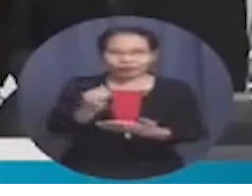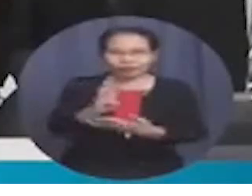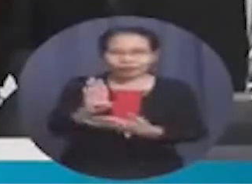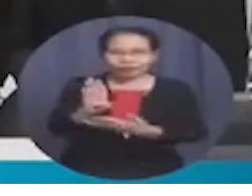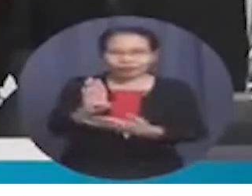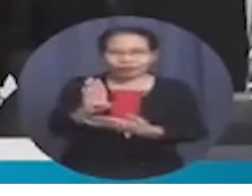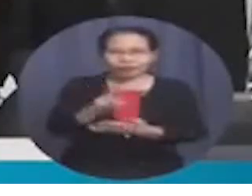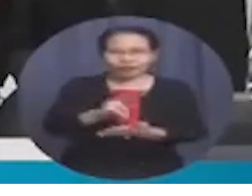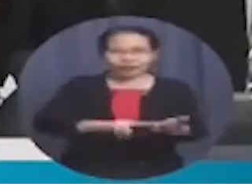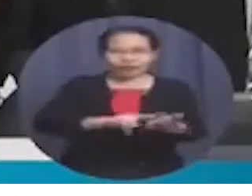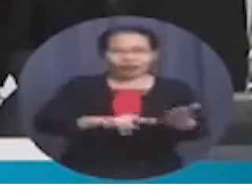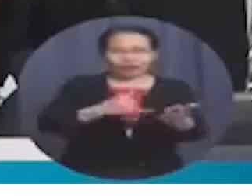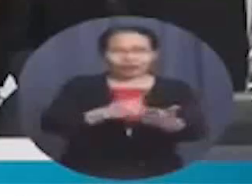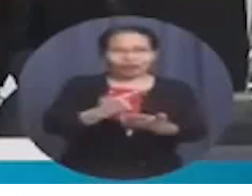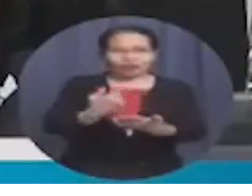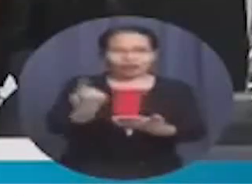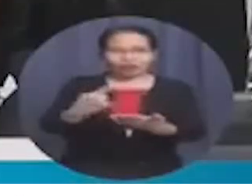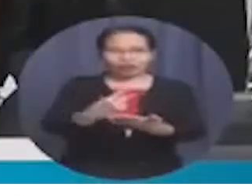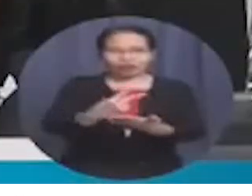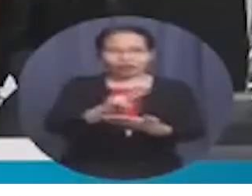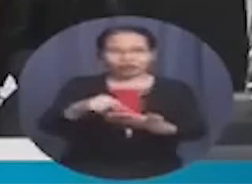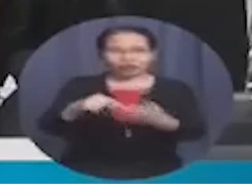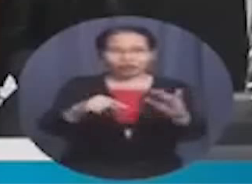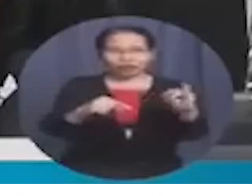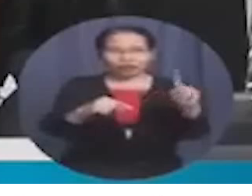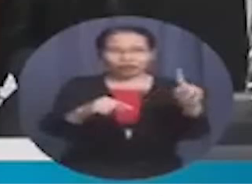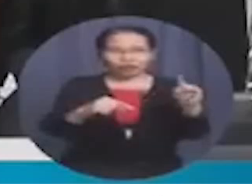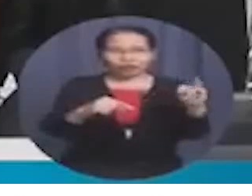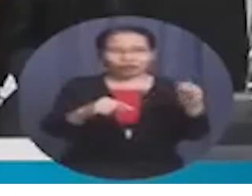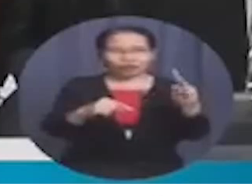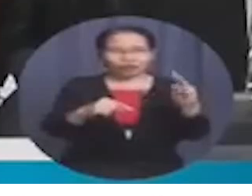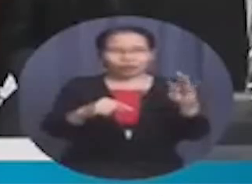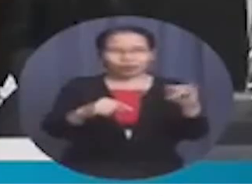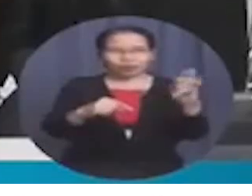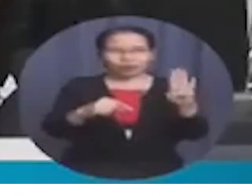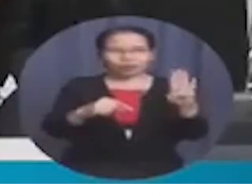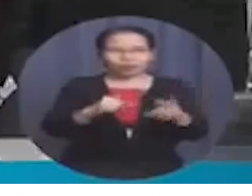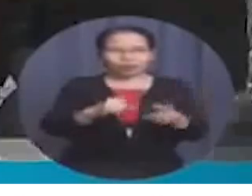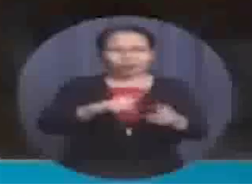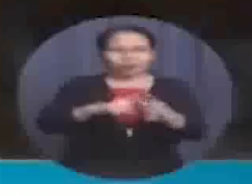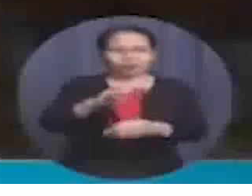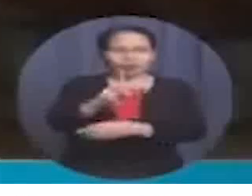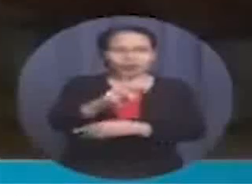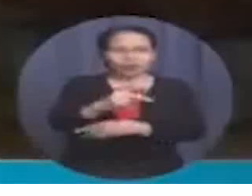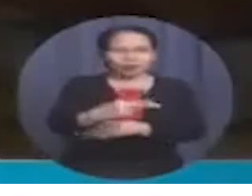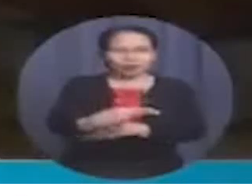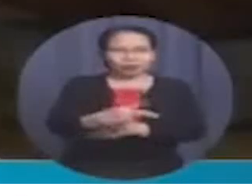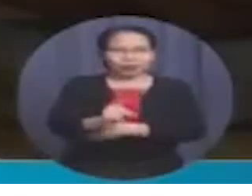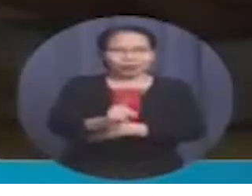Job. Basahin natin ang 22:1 ng Job, kapatid na Daniel. Nang